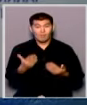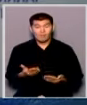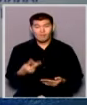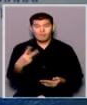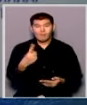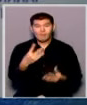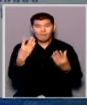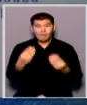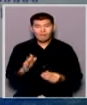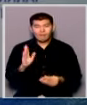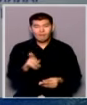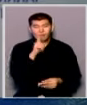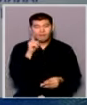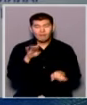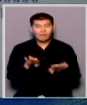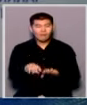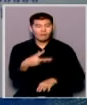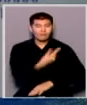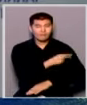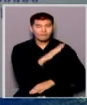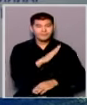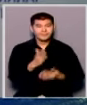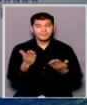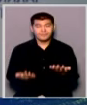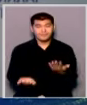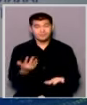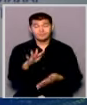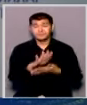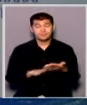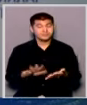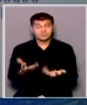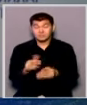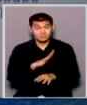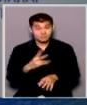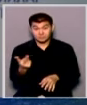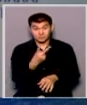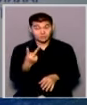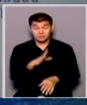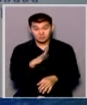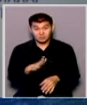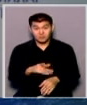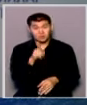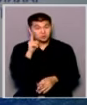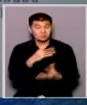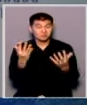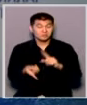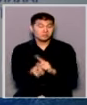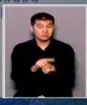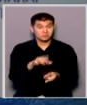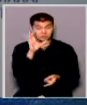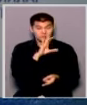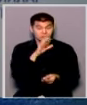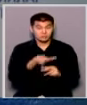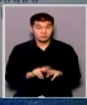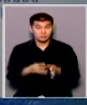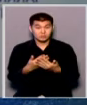течение 21 дня будут тоже иметь зеленый статус. Если дальше не был получен второй компонент вакцины, то зеленый статус переходит в синий.